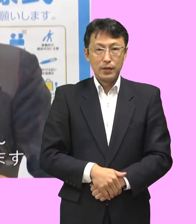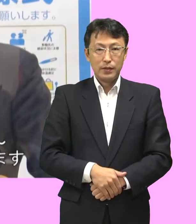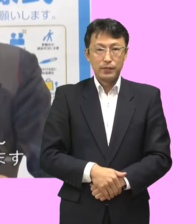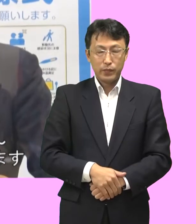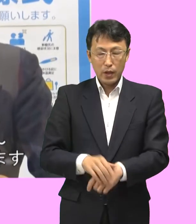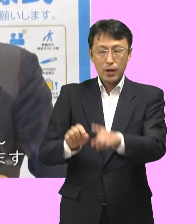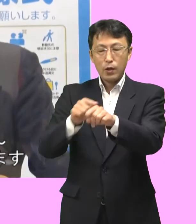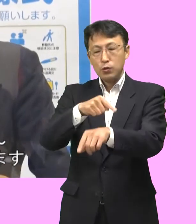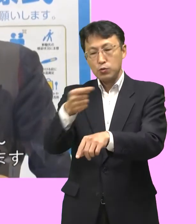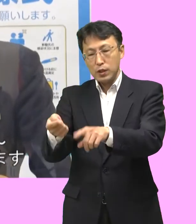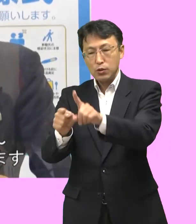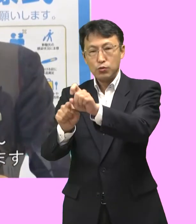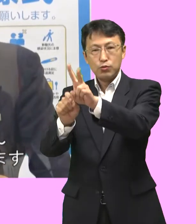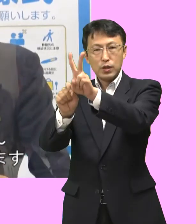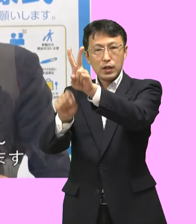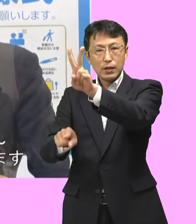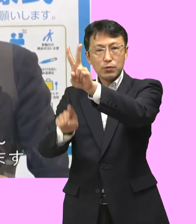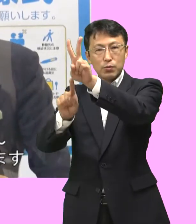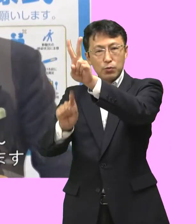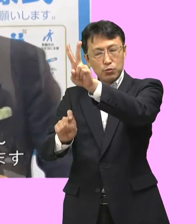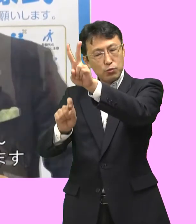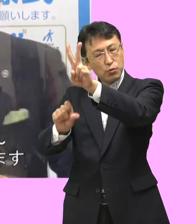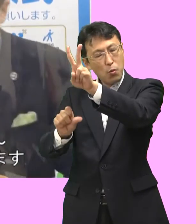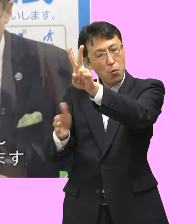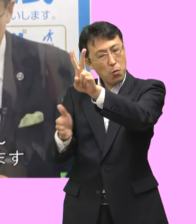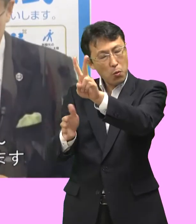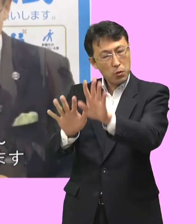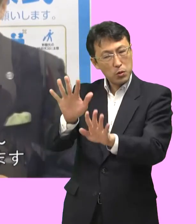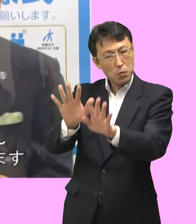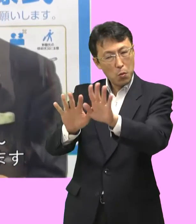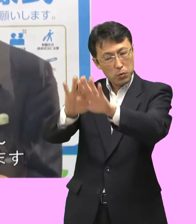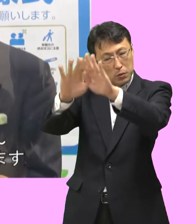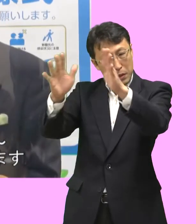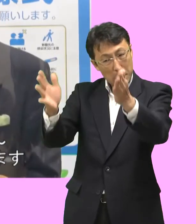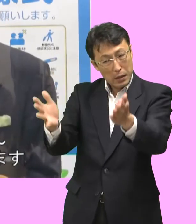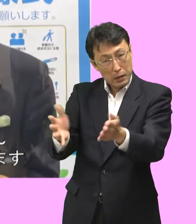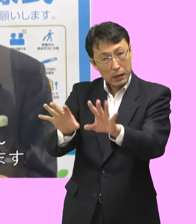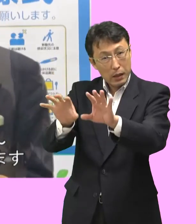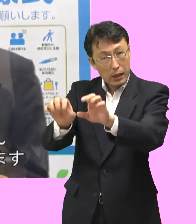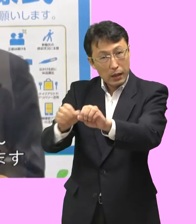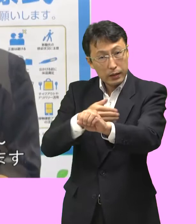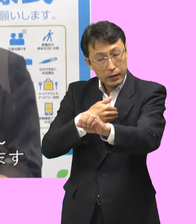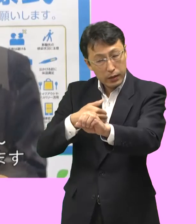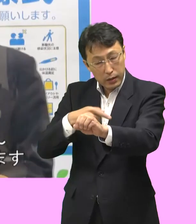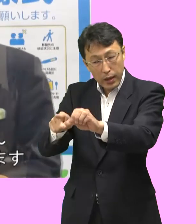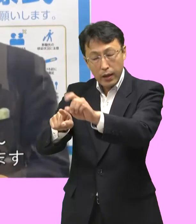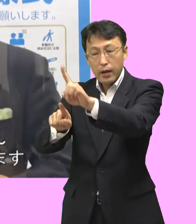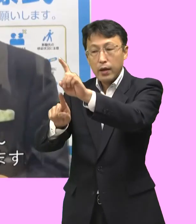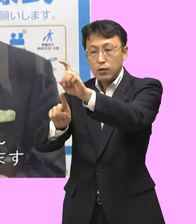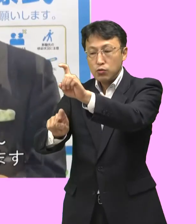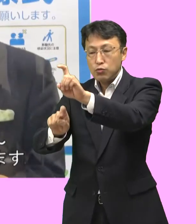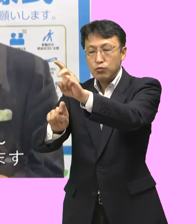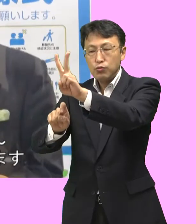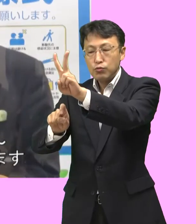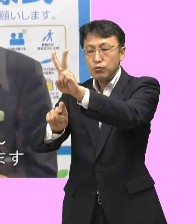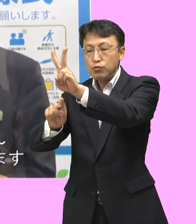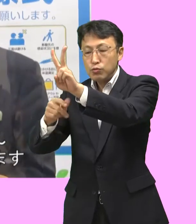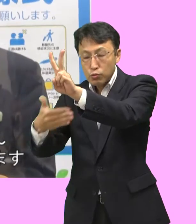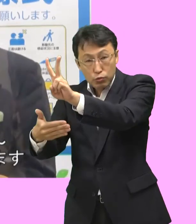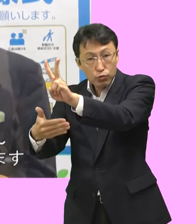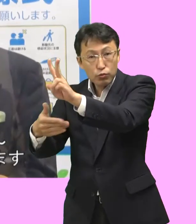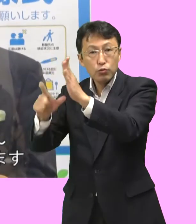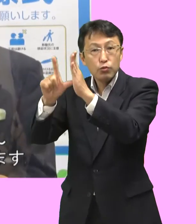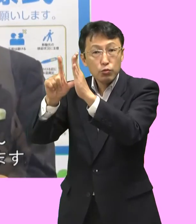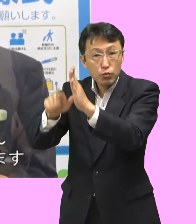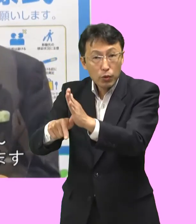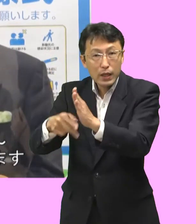が判明しますので、12月19日を予定をいたしております。で、申し込み